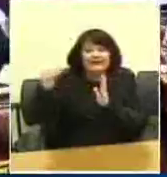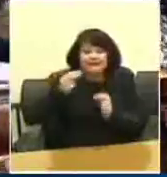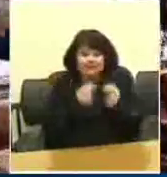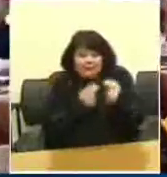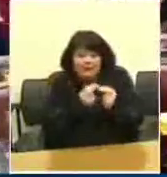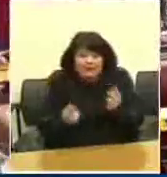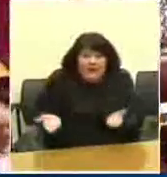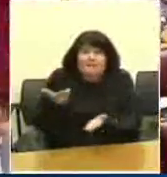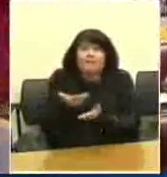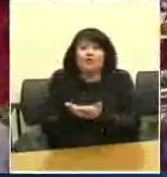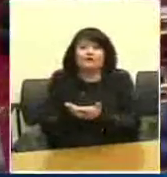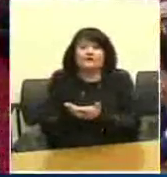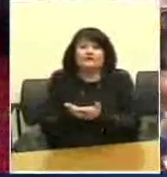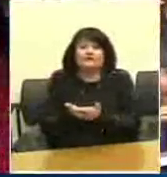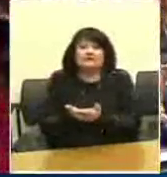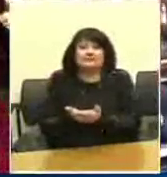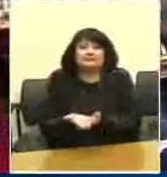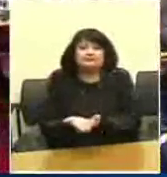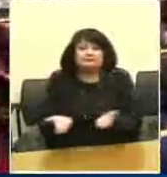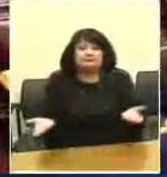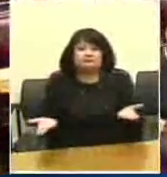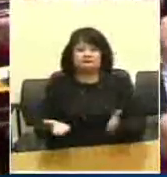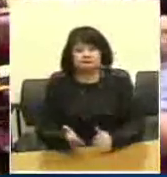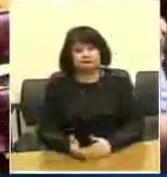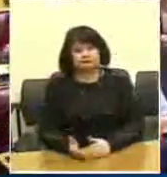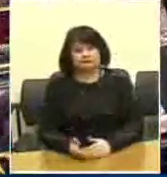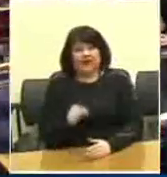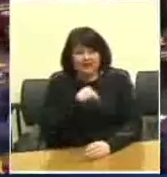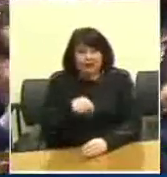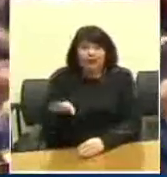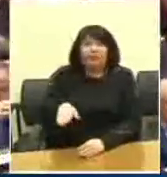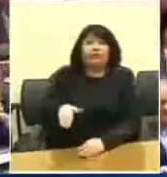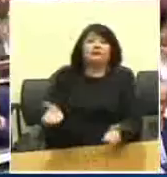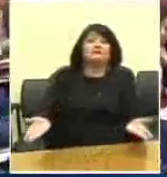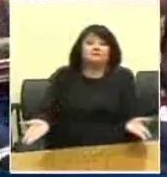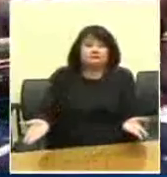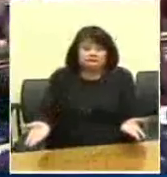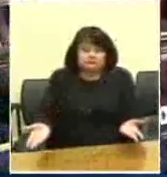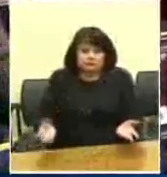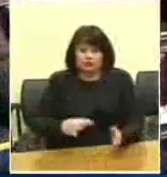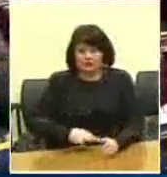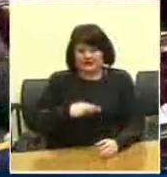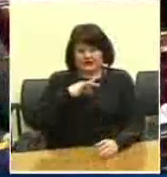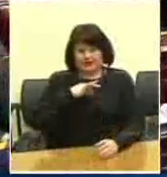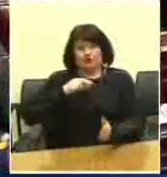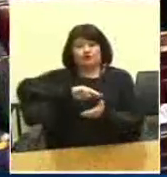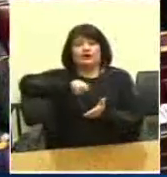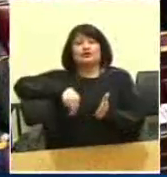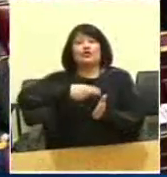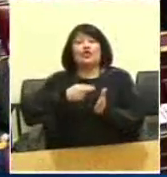πρόταση. Είναι μια πρόταση που αλλοιώνει και υποβαθμίζει το κύρος και το ρόλο του